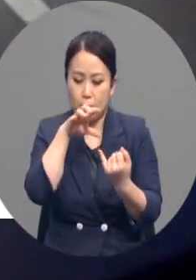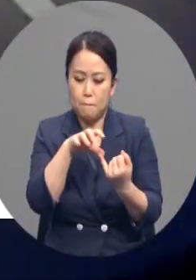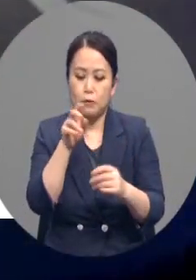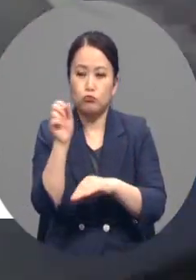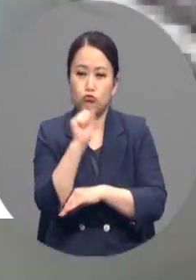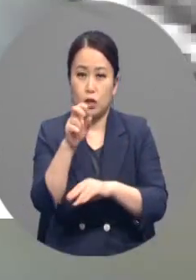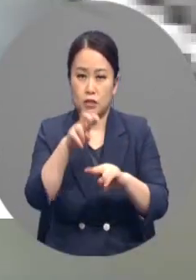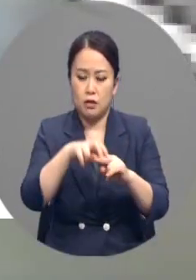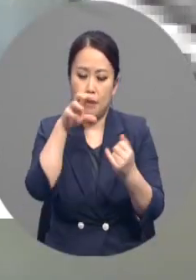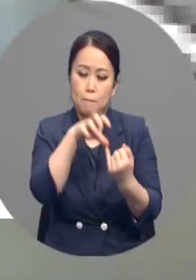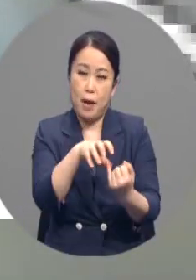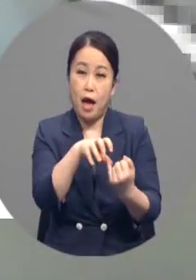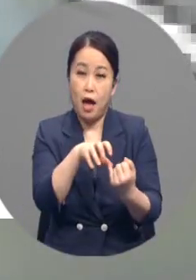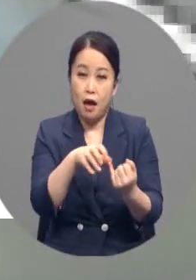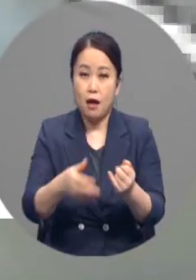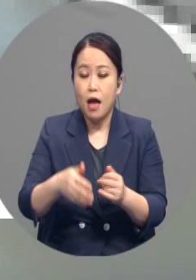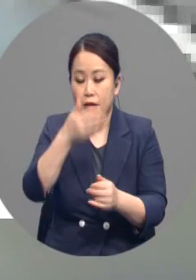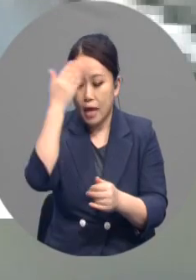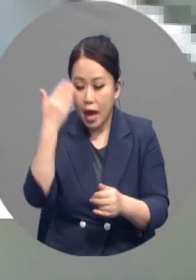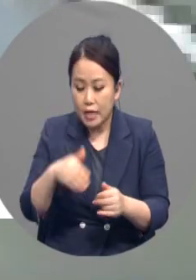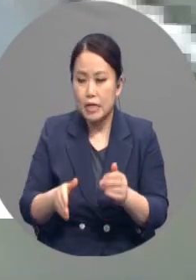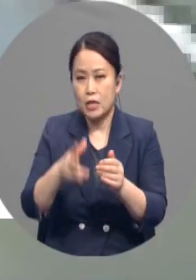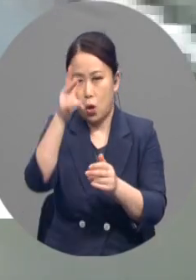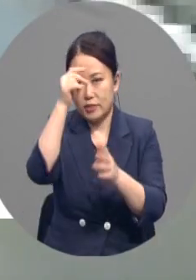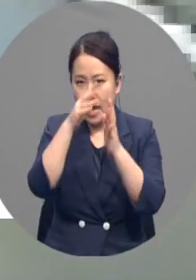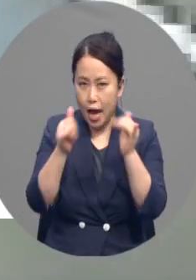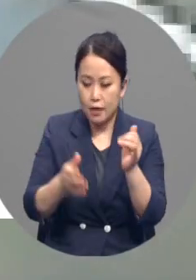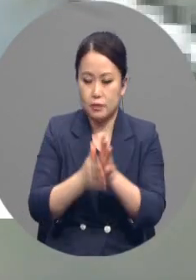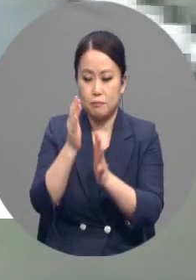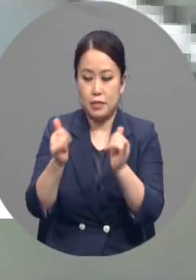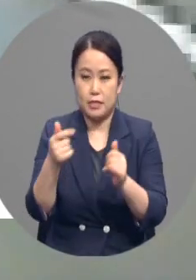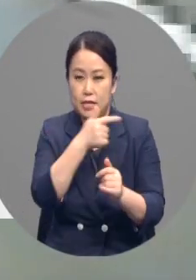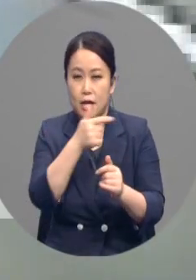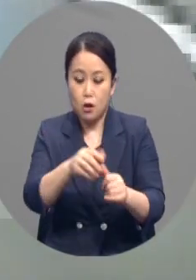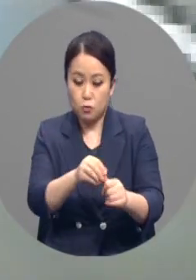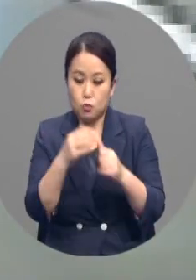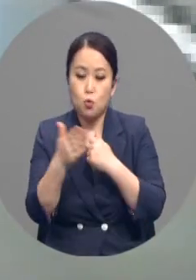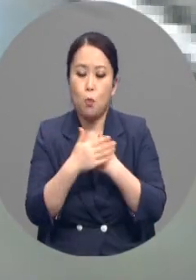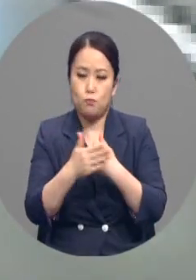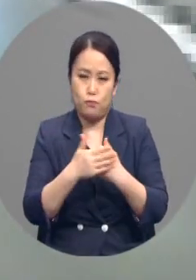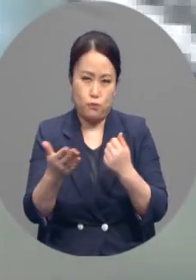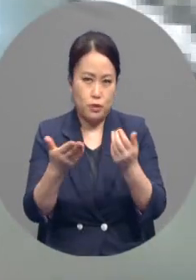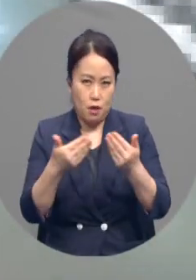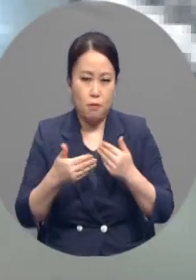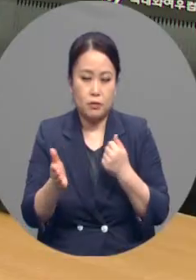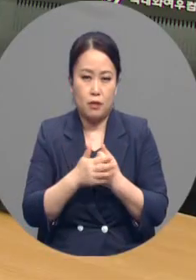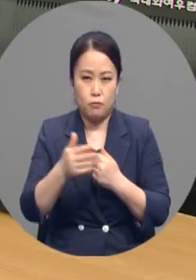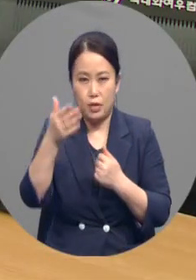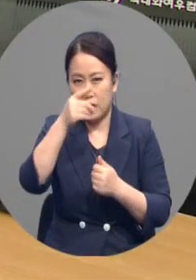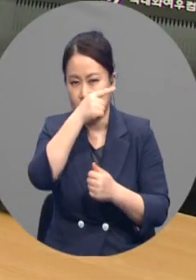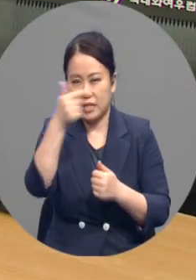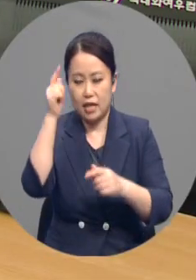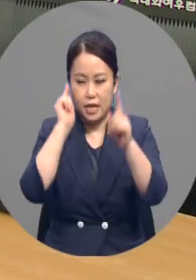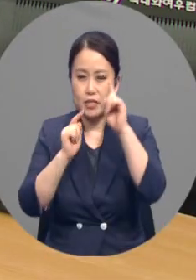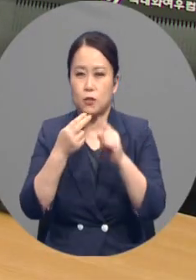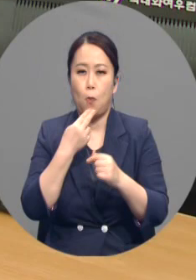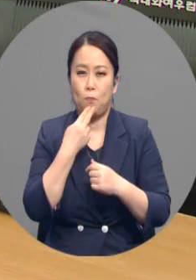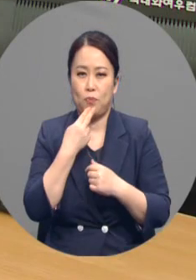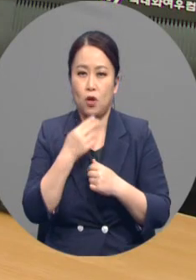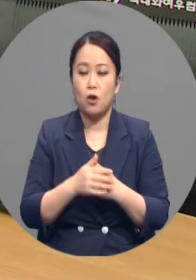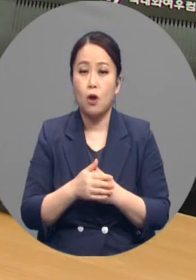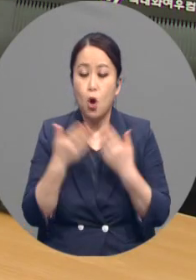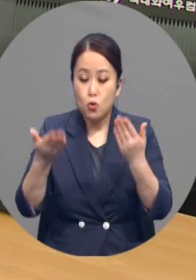있었습니다 다행히 시민들과 경찰관 덕에 크게 다치진 않은 것으로 전해졌습니다 경찰은 휴가 중에도